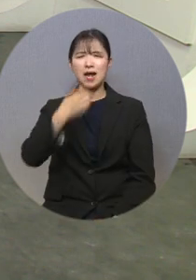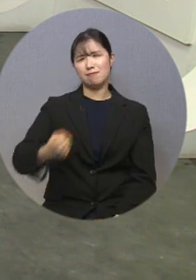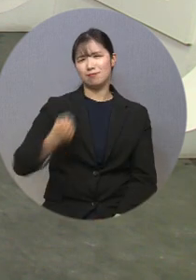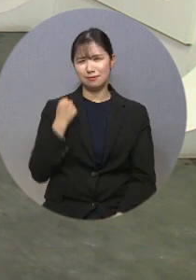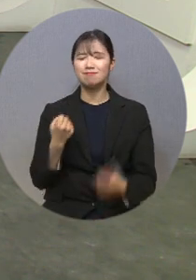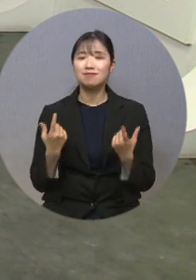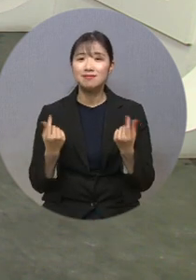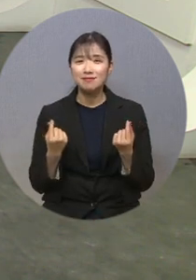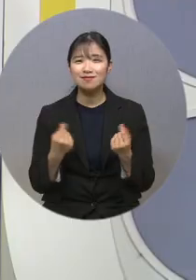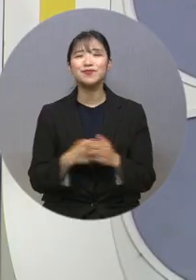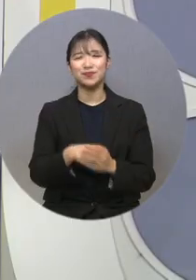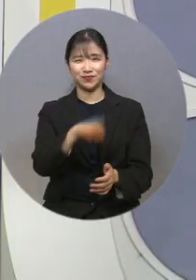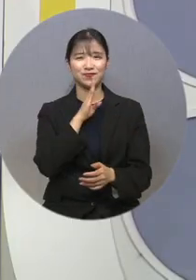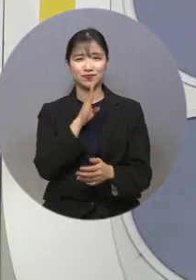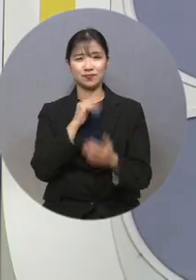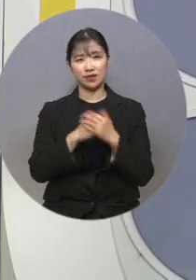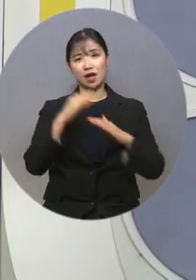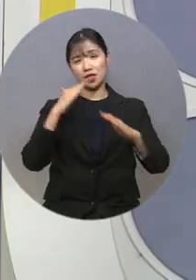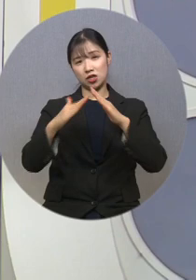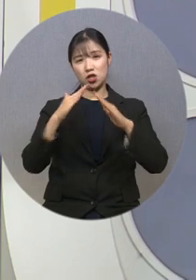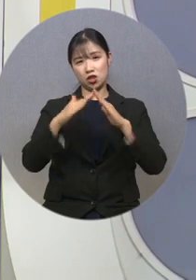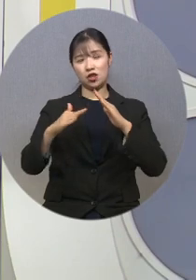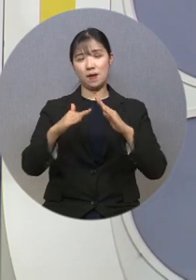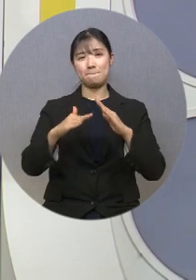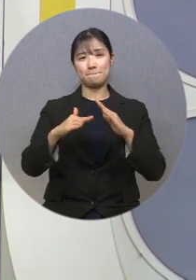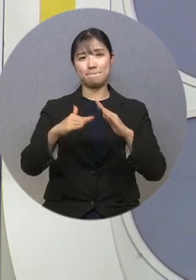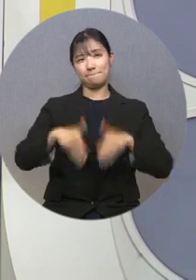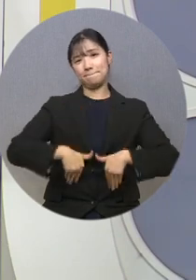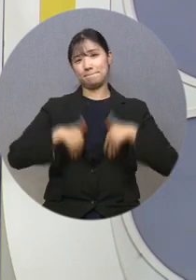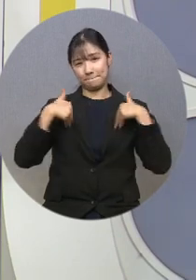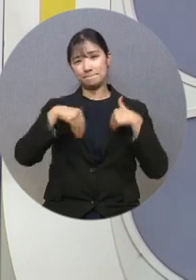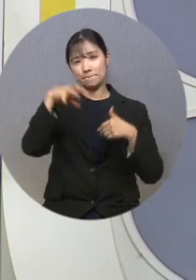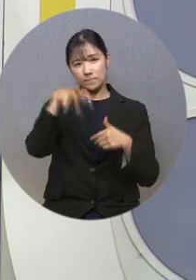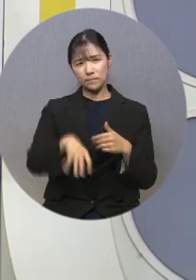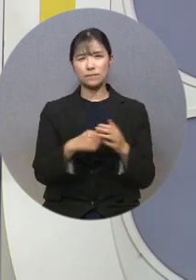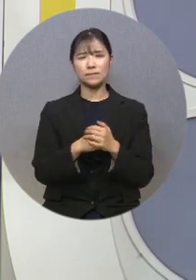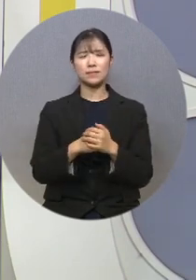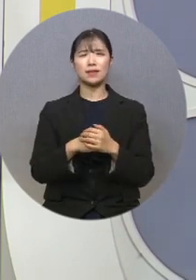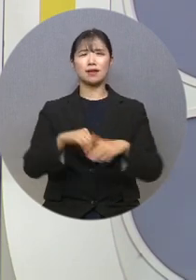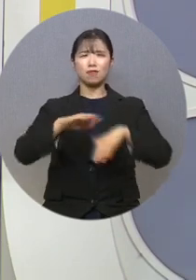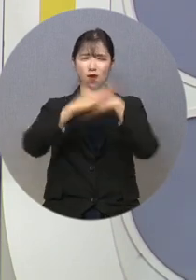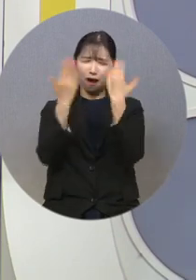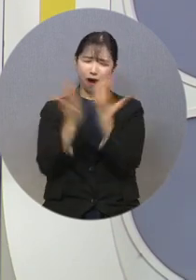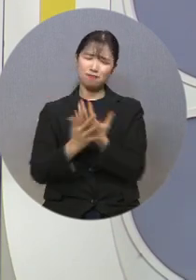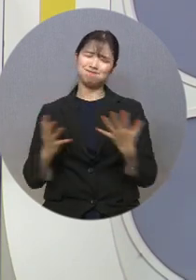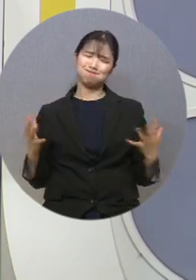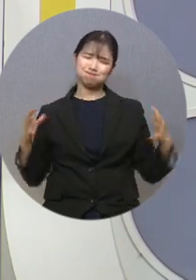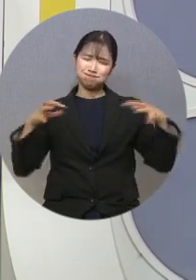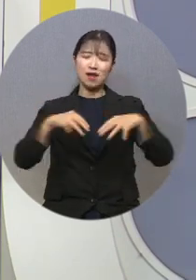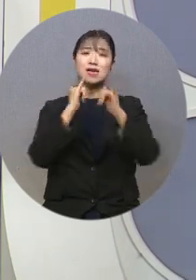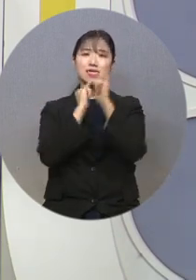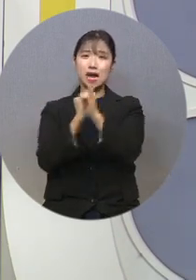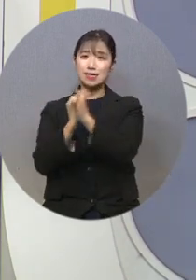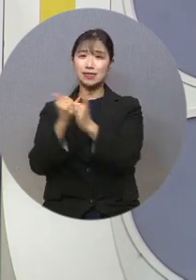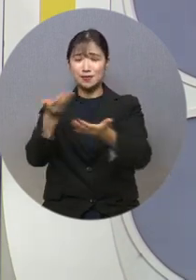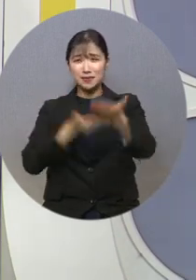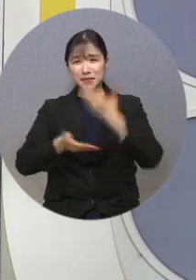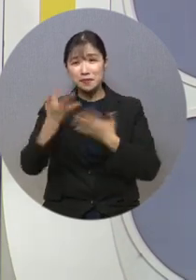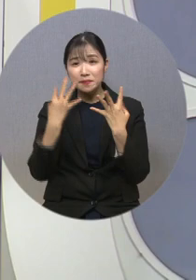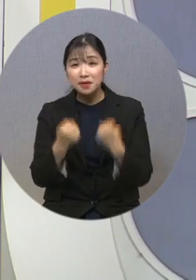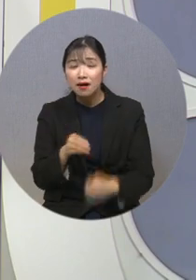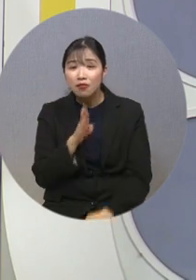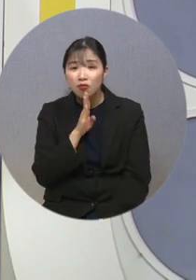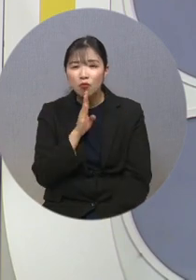네, 맞아요. 아니 그나저나 전남도청에 특히 남도장터에 정말 상이란 상은 다 쏟아졌다는 소문이 있던데. 아,